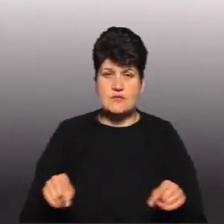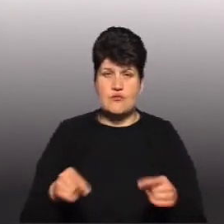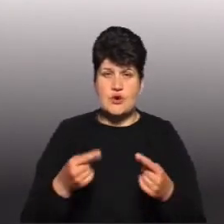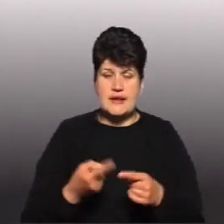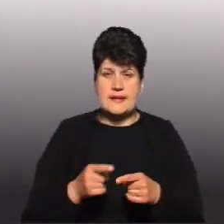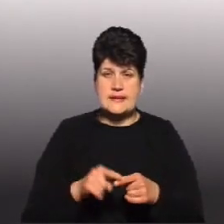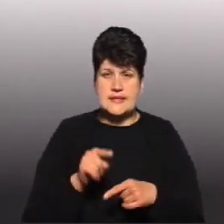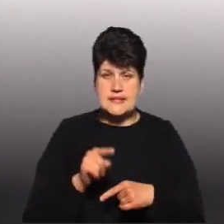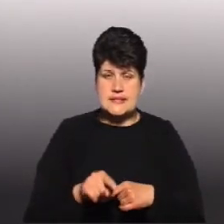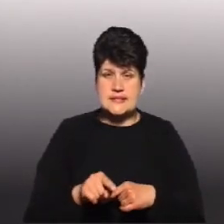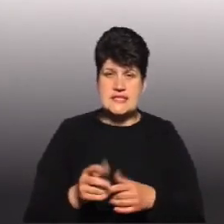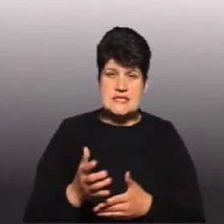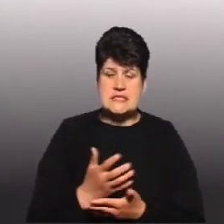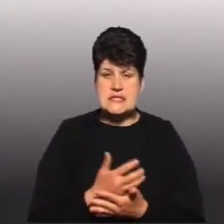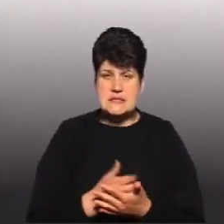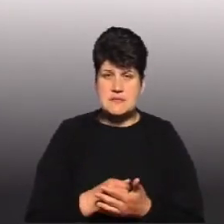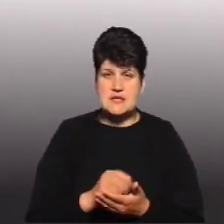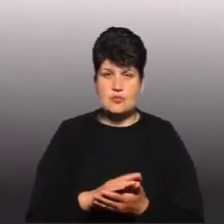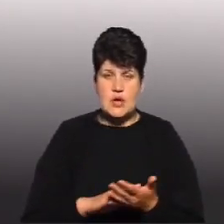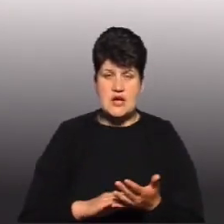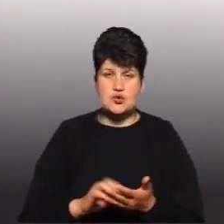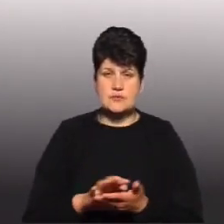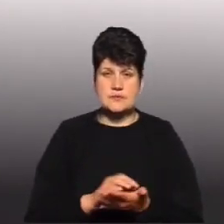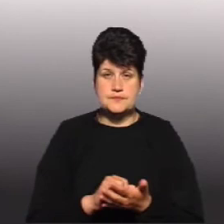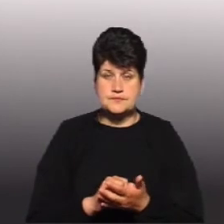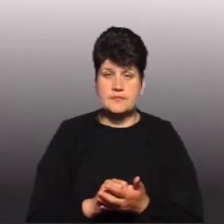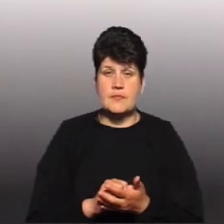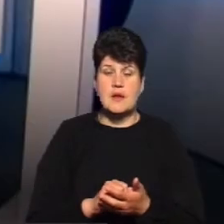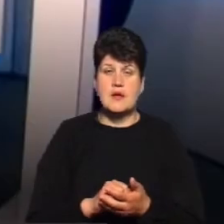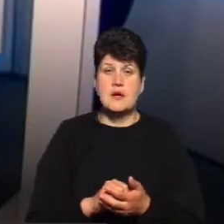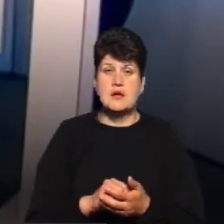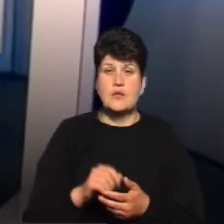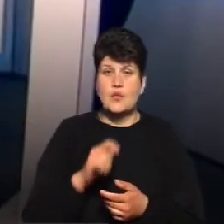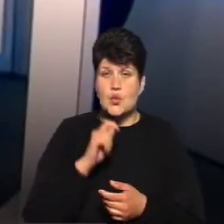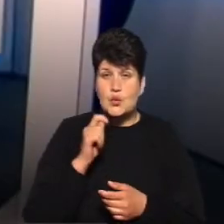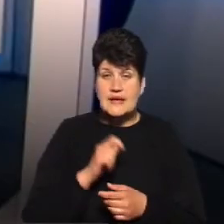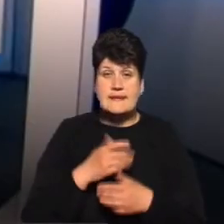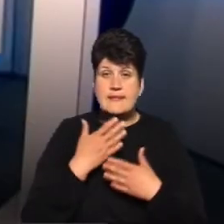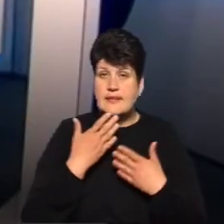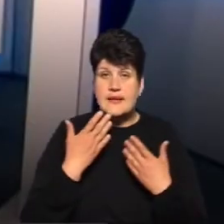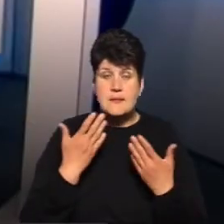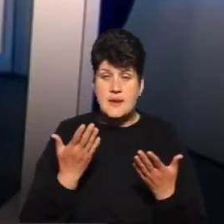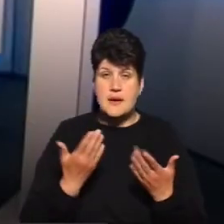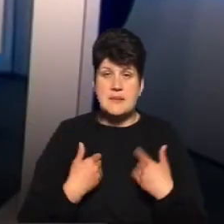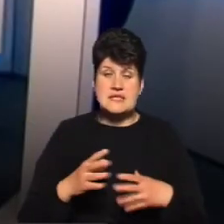званий збір з подальшою потім утилізацією. Так, як Орест Васильович сказав, в Україні немає, але ми співпрацюємо з